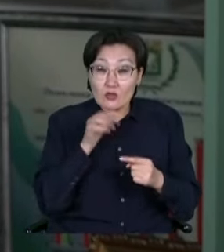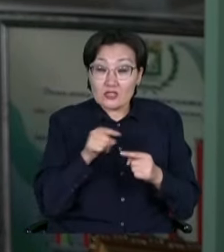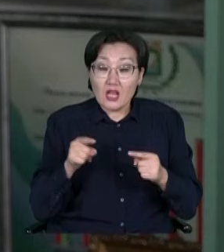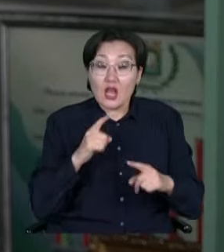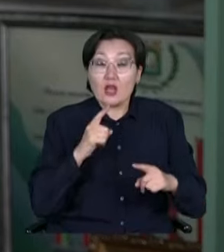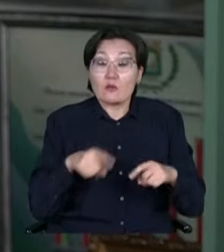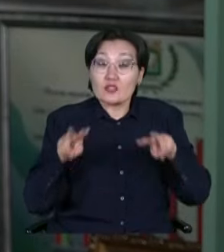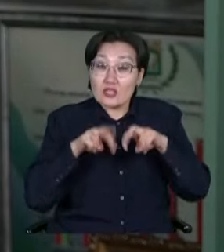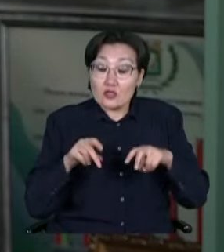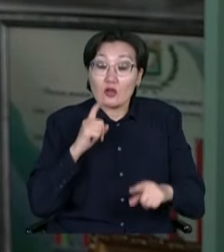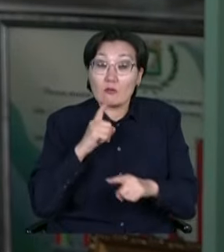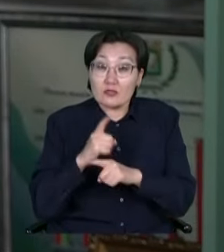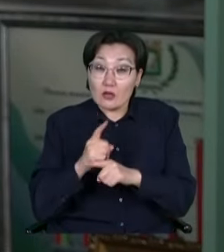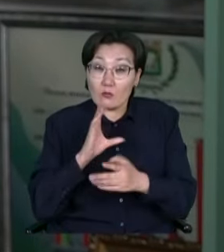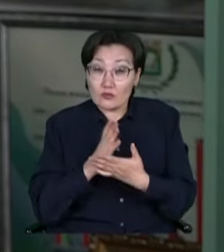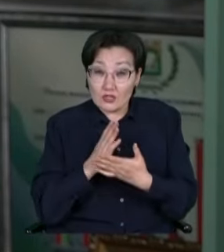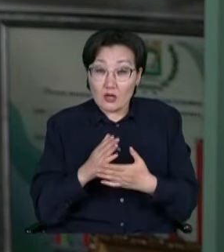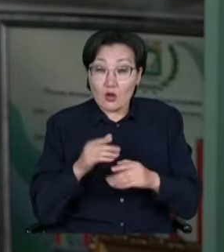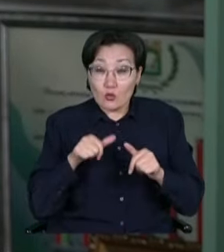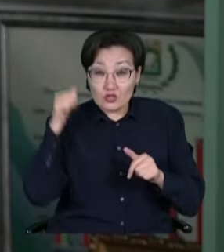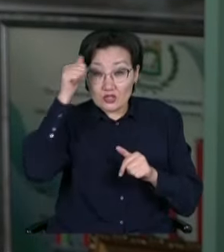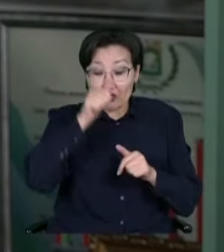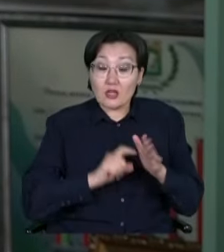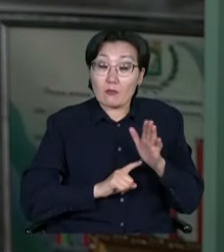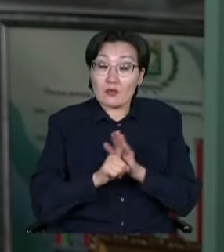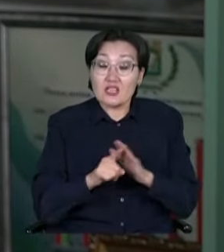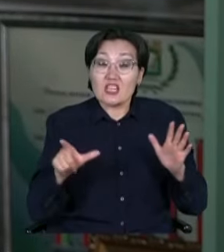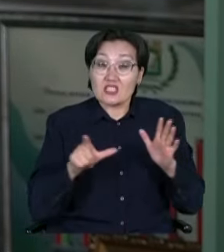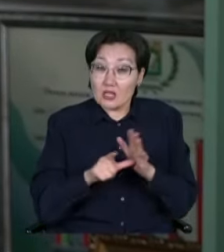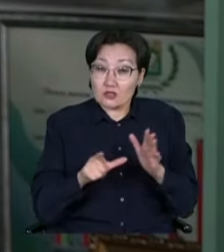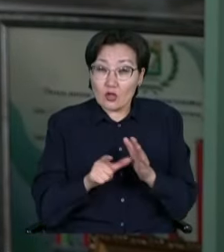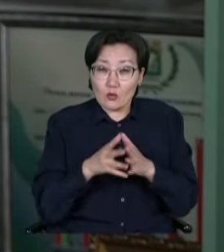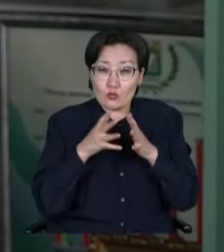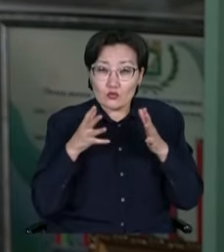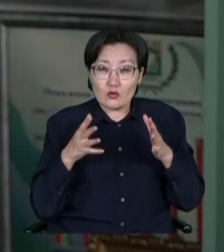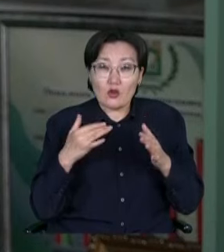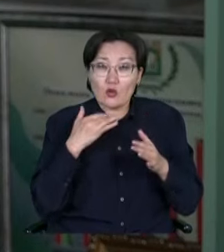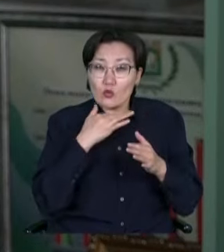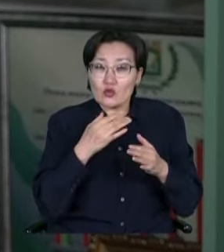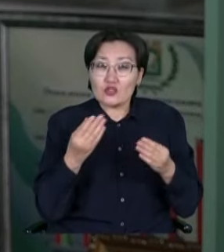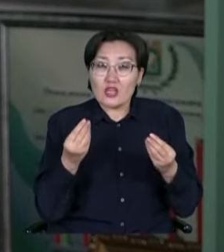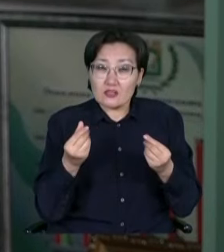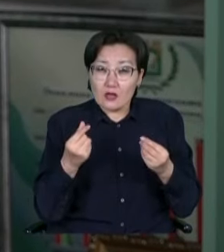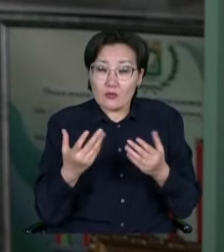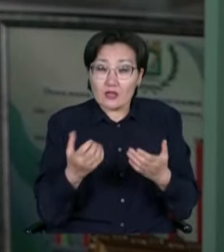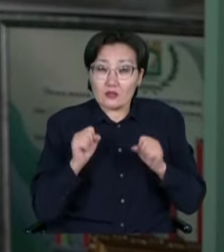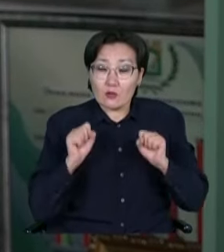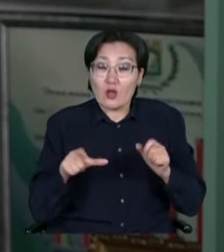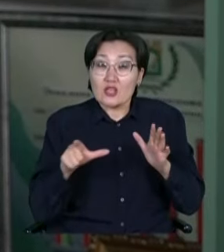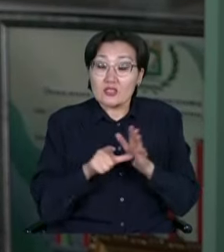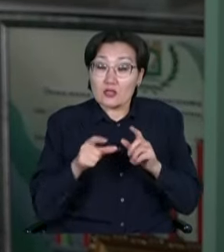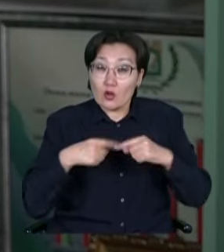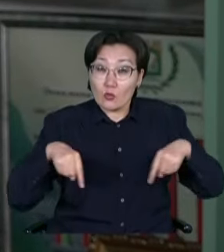мораторий жарыланған болатын. Осы жылдан бастап салықтық үлкен төлемдер қабылданатын болады. Салықтық органдар тексере бастайтын